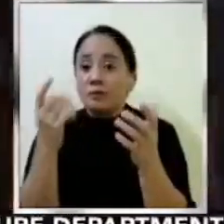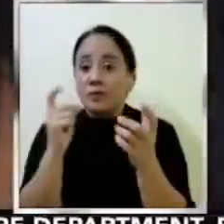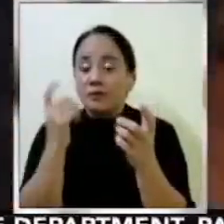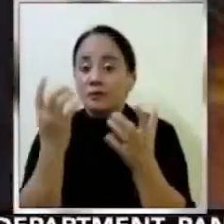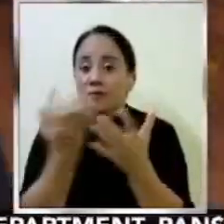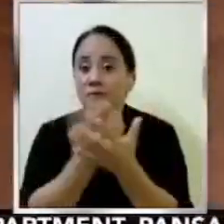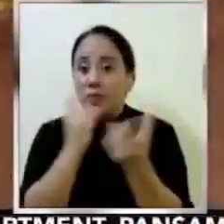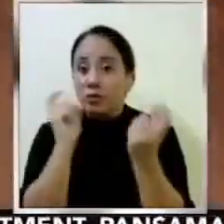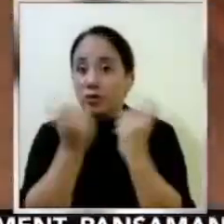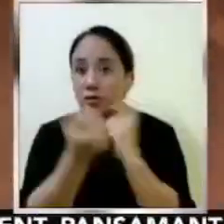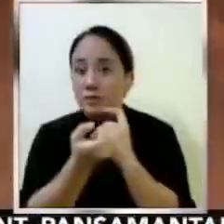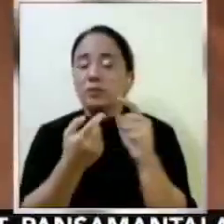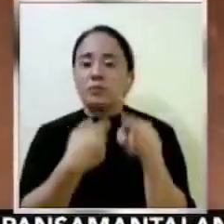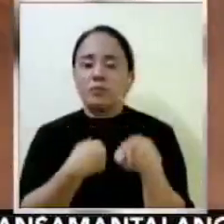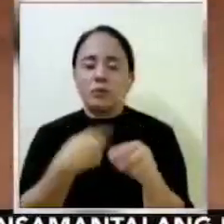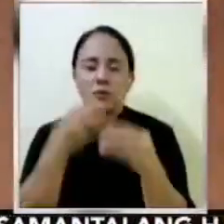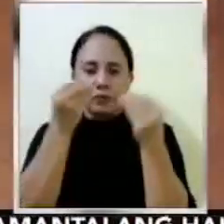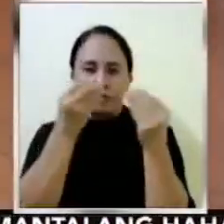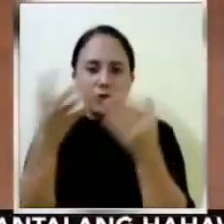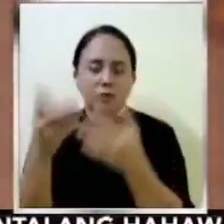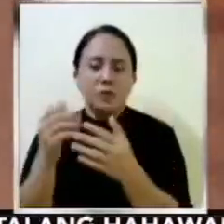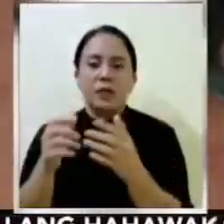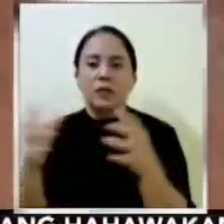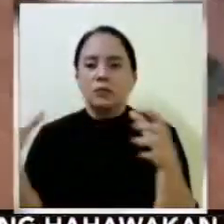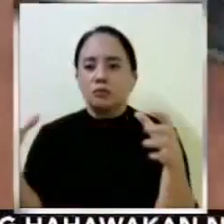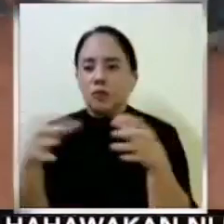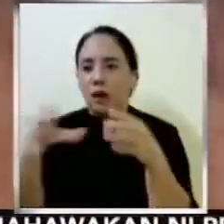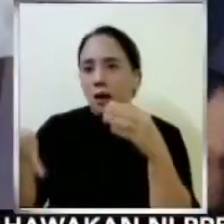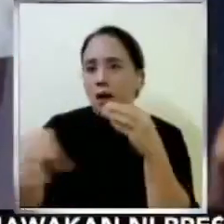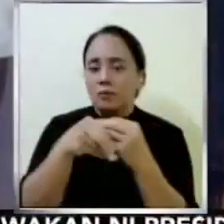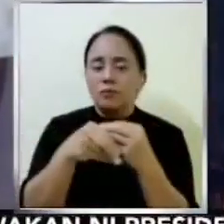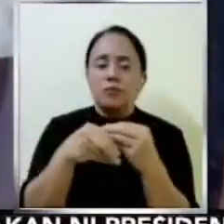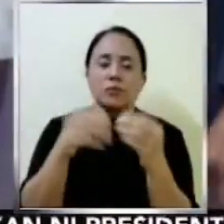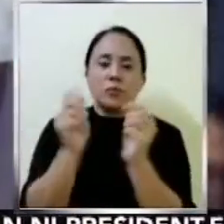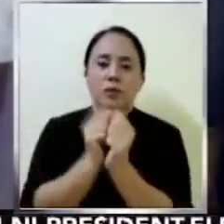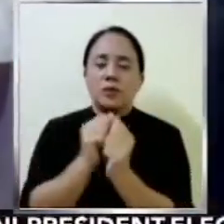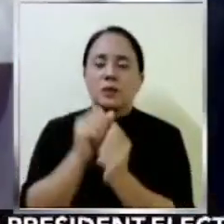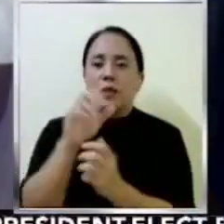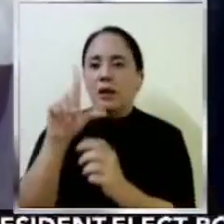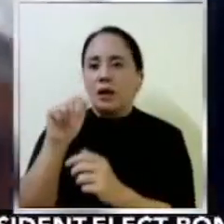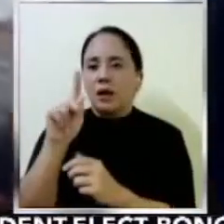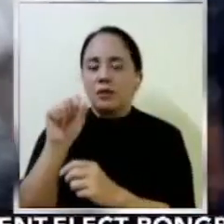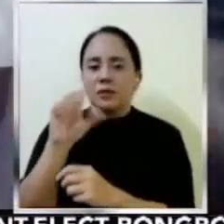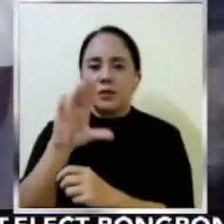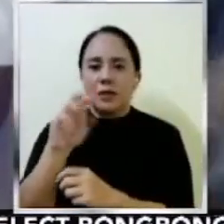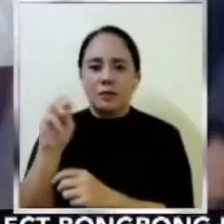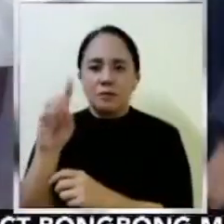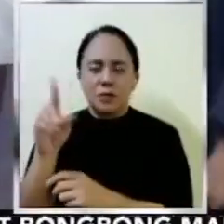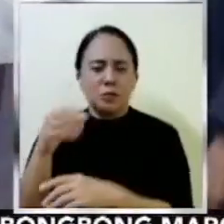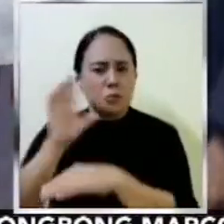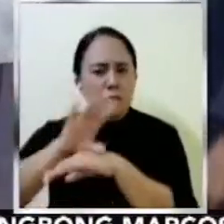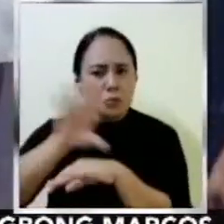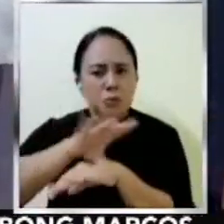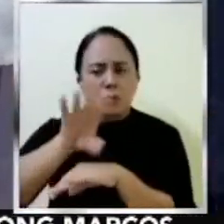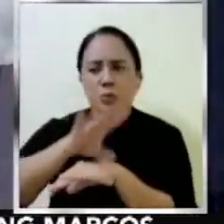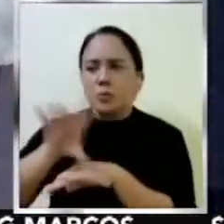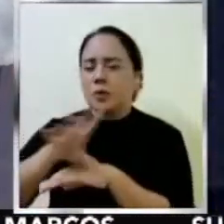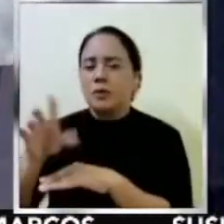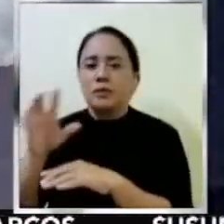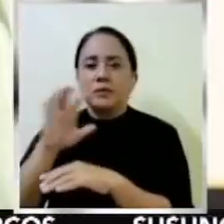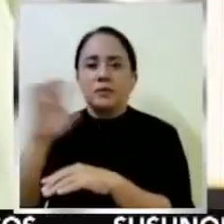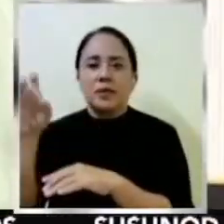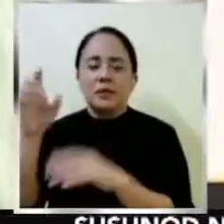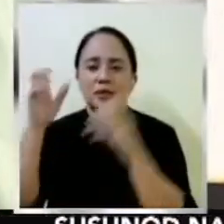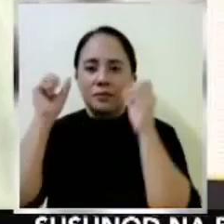kanya na sasanib sa kanilang partidong Lakas CMD. Kinonsulta din umano nila si dating Pangulong Gloria Macapagal